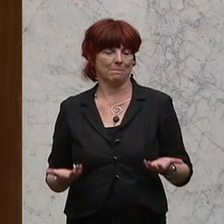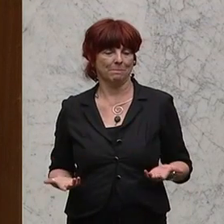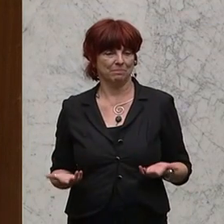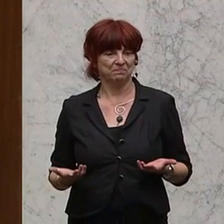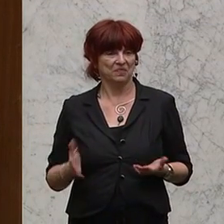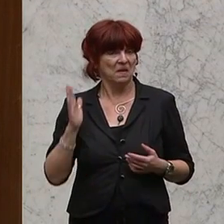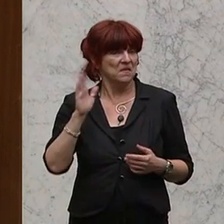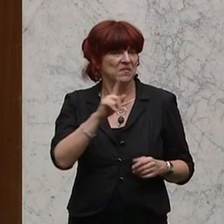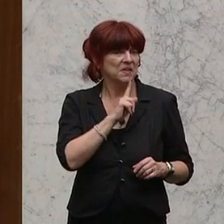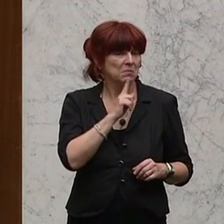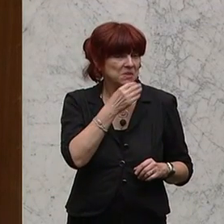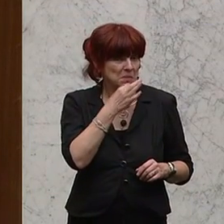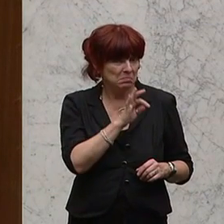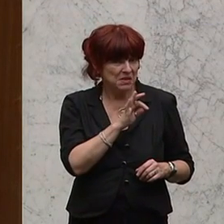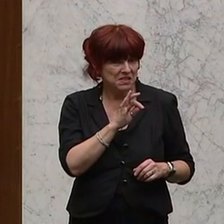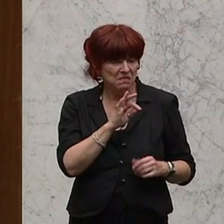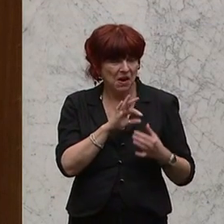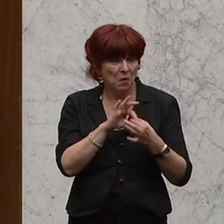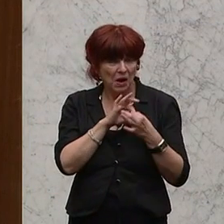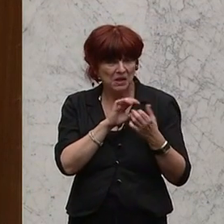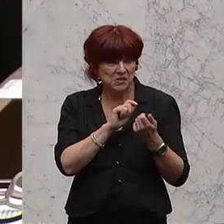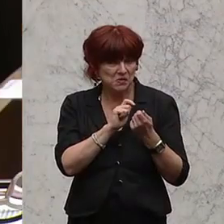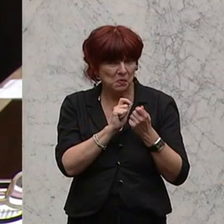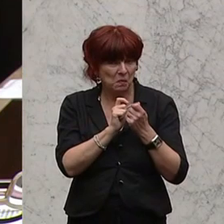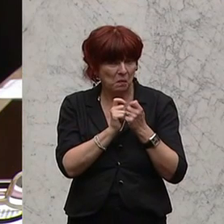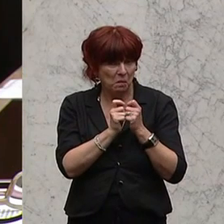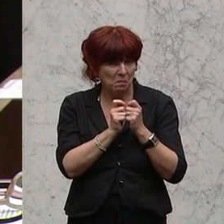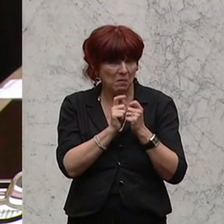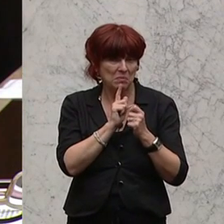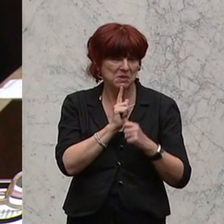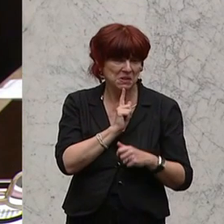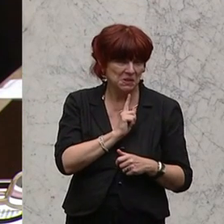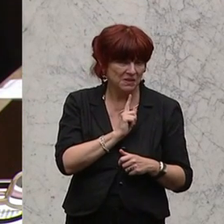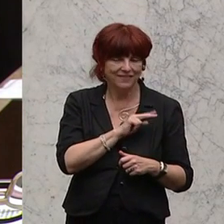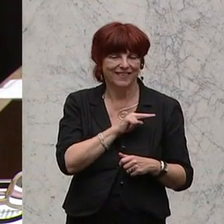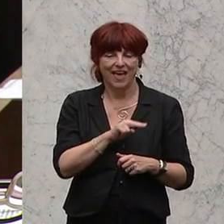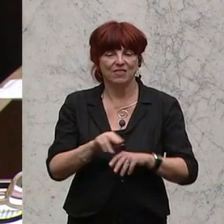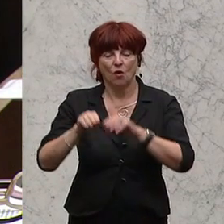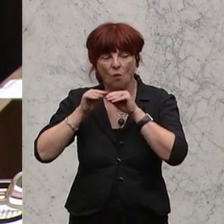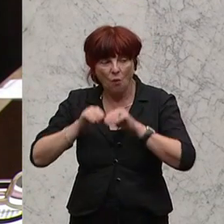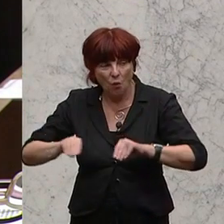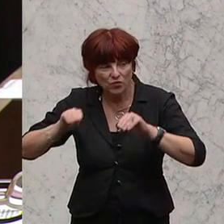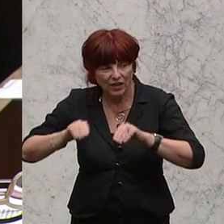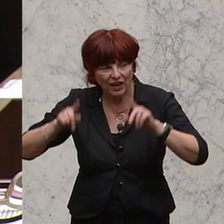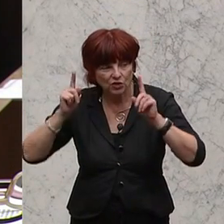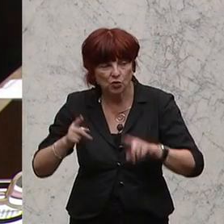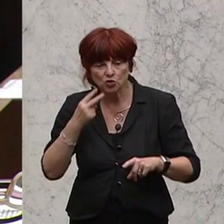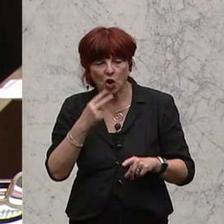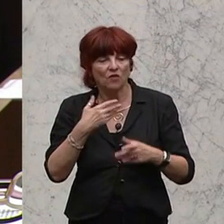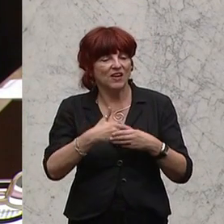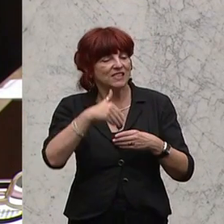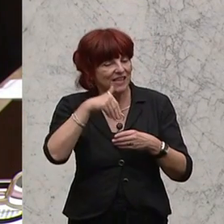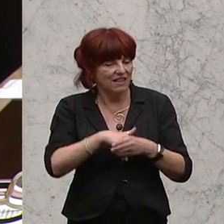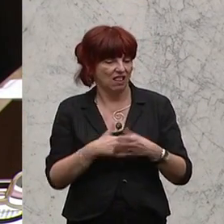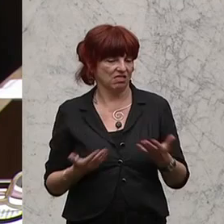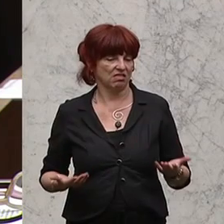weil Sie ein bisschen an der Organisationsschraube herumdrehen. Was wir machen müssten, ist im Unterricht nach dem Rechten sehen.